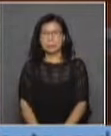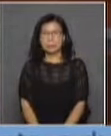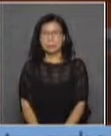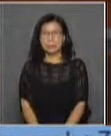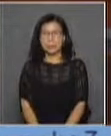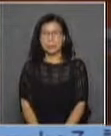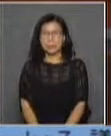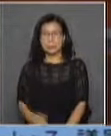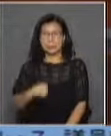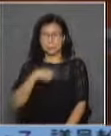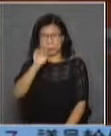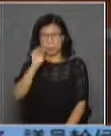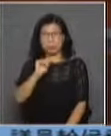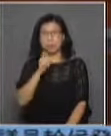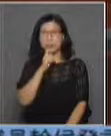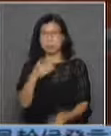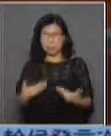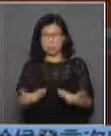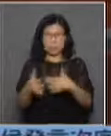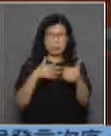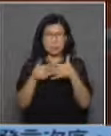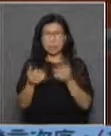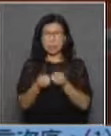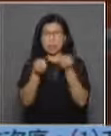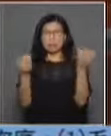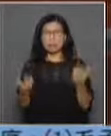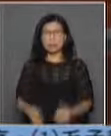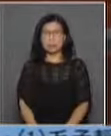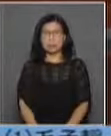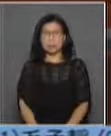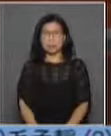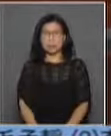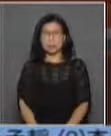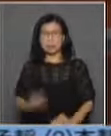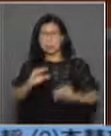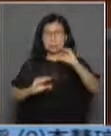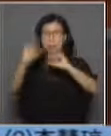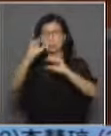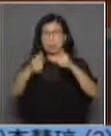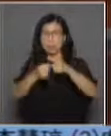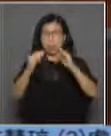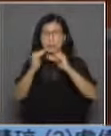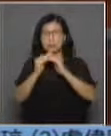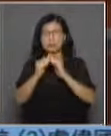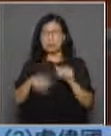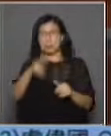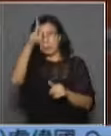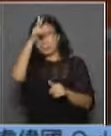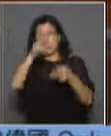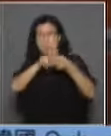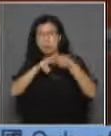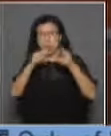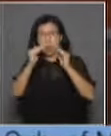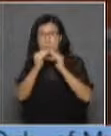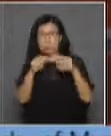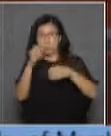咁所以你見到成件事，承建商原來同房屋署某啲人係有溝通㗎喎，